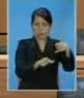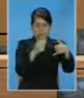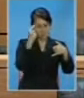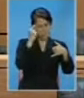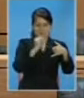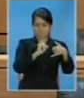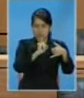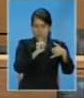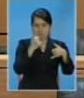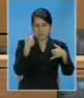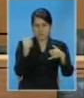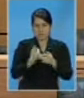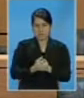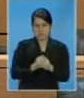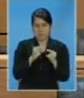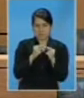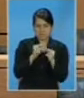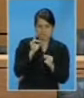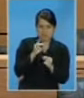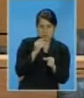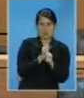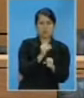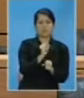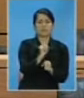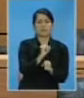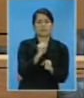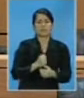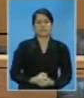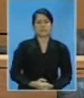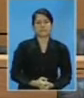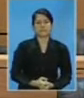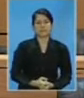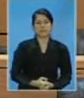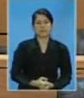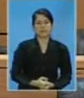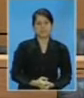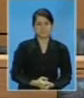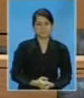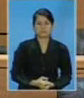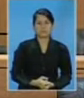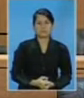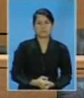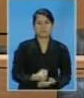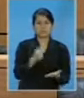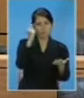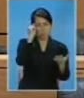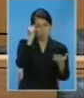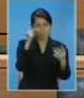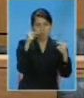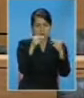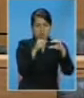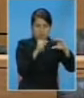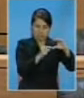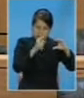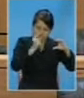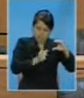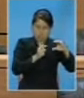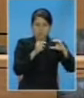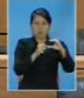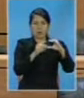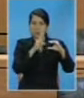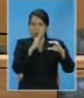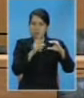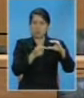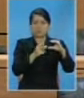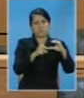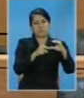จะไปทำก่อการอะไรอย่างใดอย่างหนึ่งขึ้นมาก็จะไม่สามารถจะรู้ว่ากล้องไหนเป็นกล้องจริงหรือกล้องไม่จริงหลาย